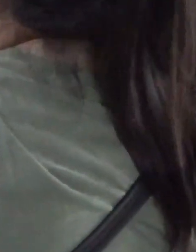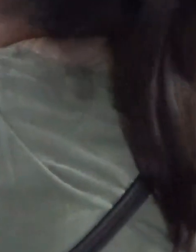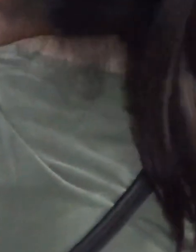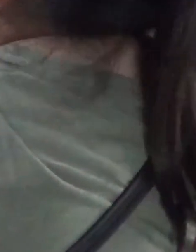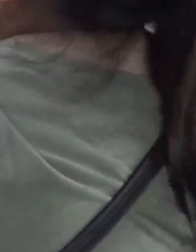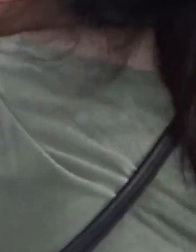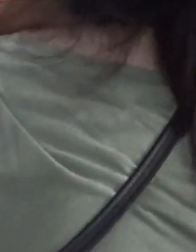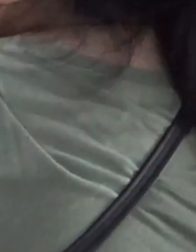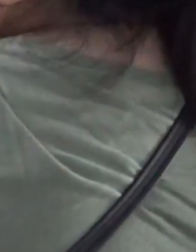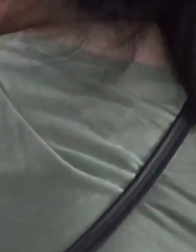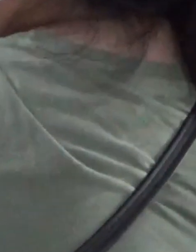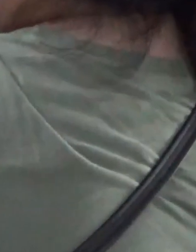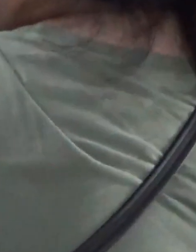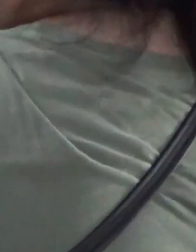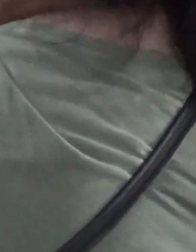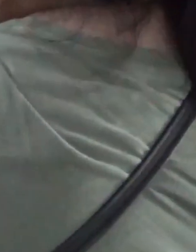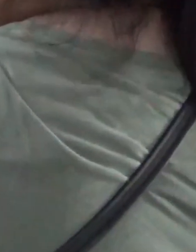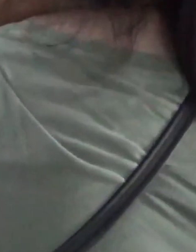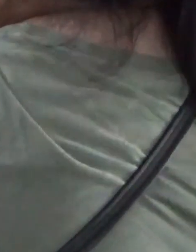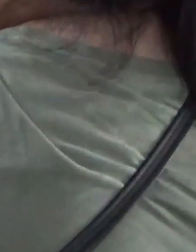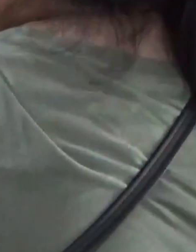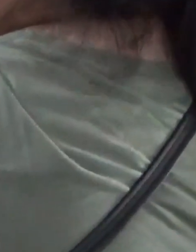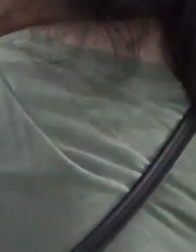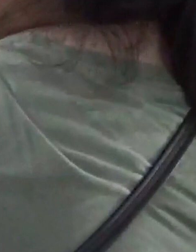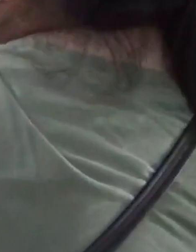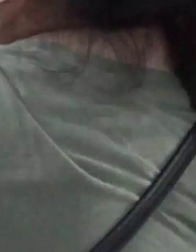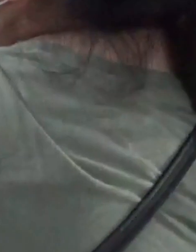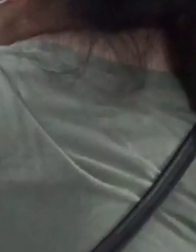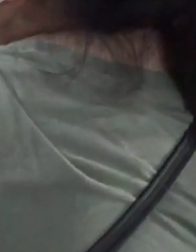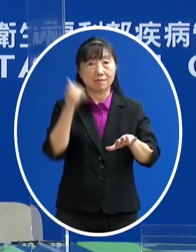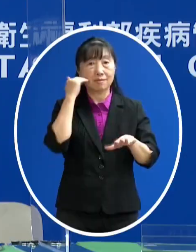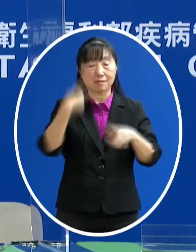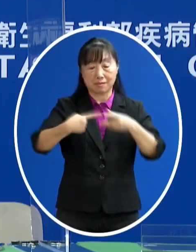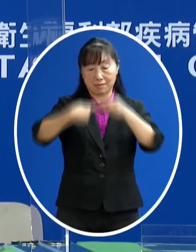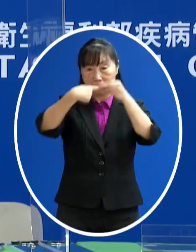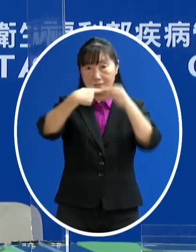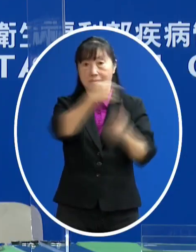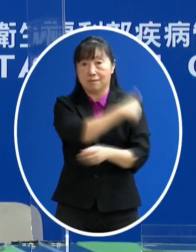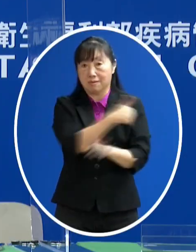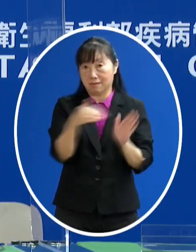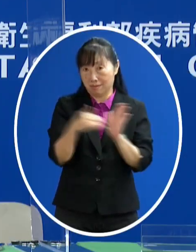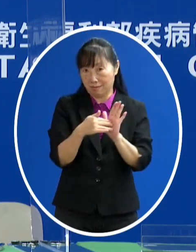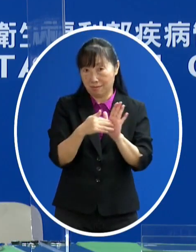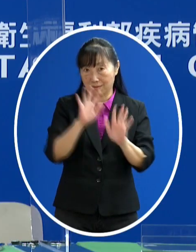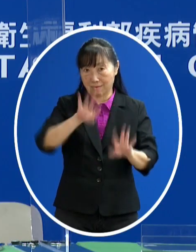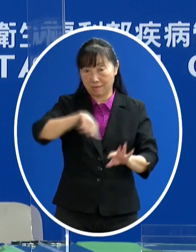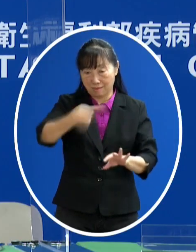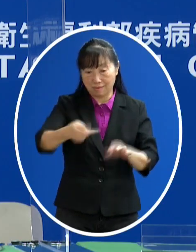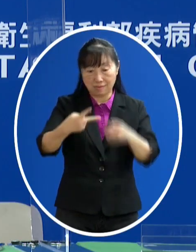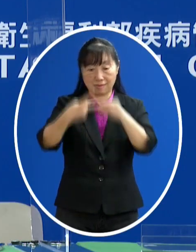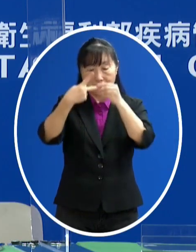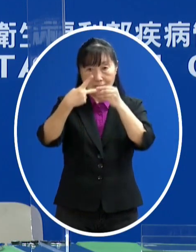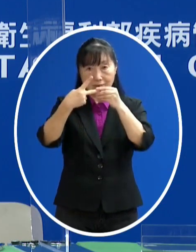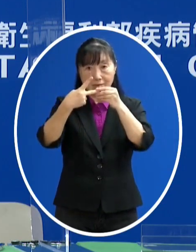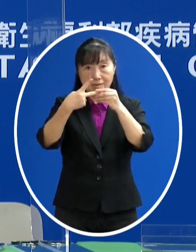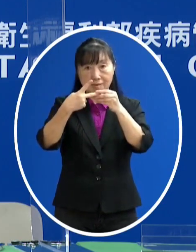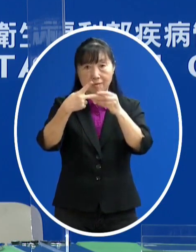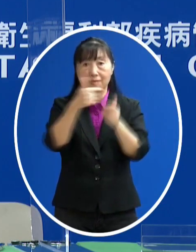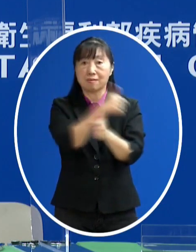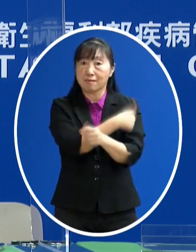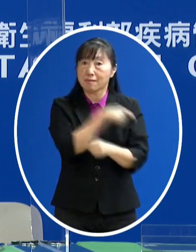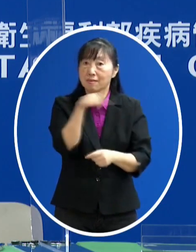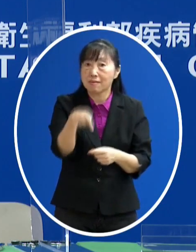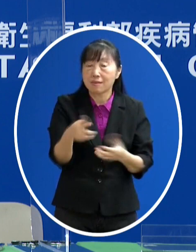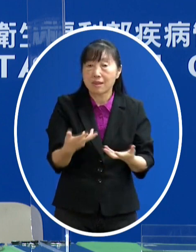明。好，那有关于啊已经接种第一剂的，那对于第二剂的部分，我们再次